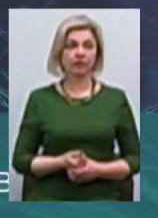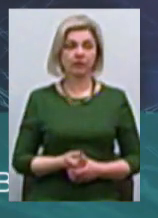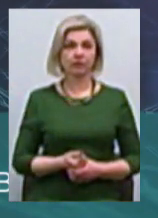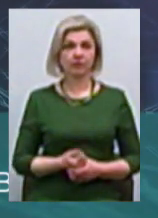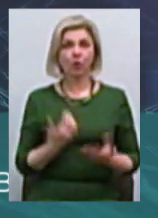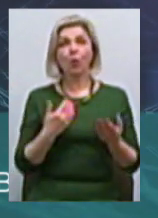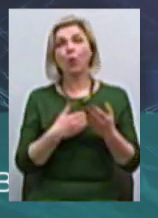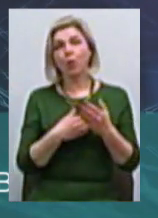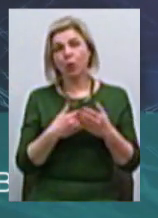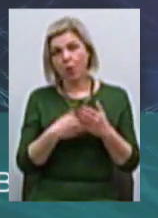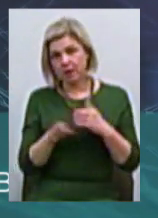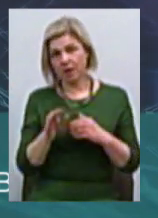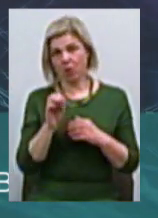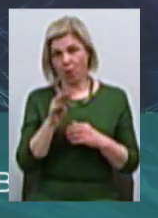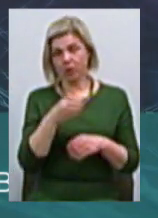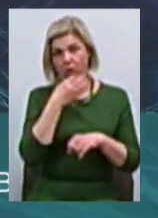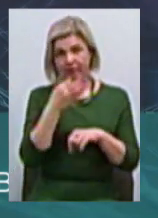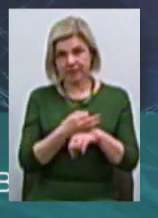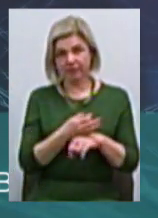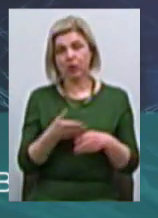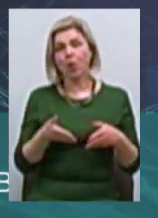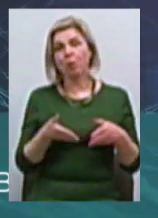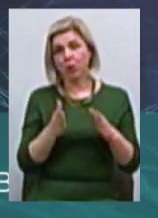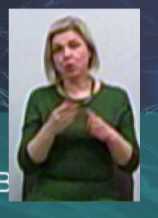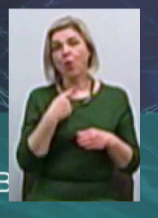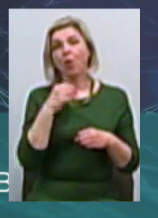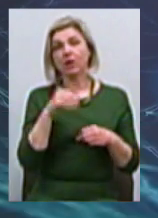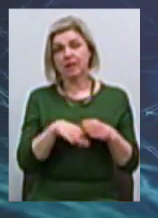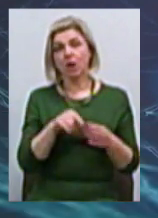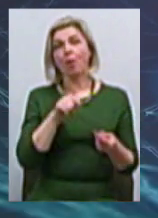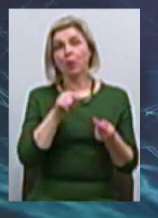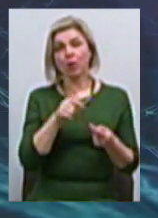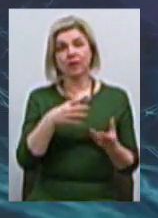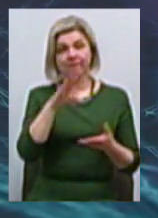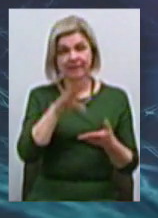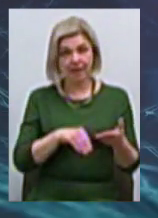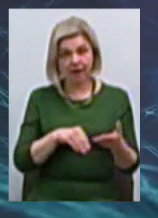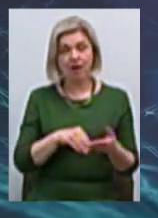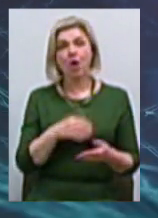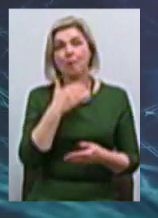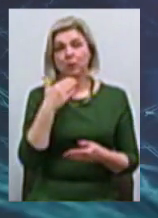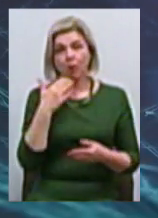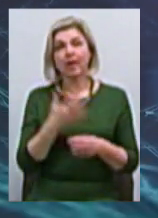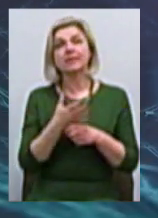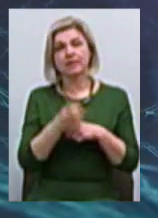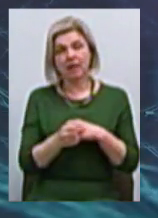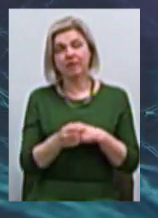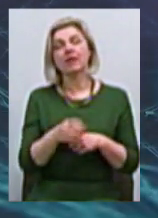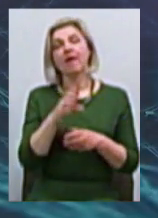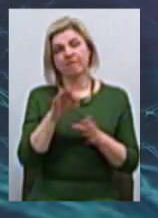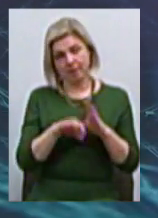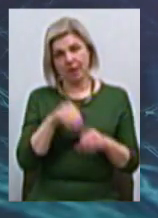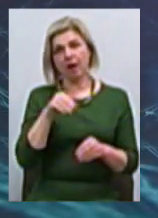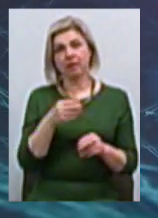уходили от ответственности путем, да, голосования против всех, оно многих заставило все-таки выбирать. Это